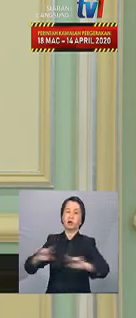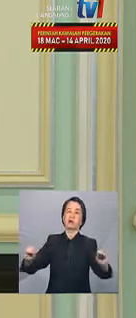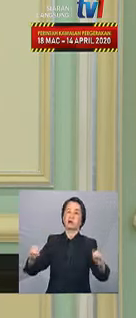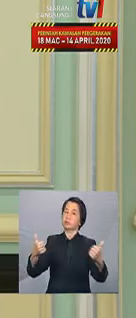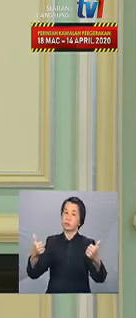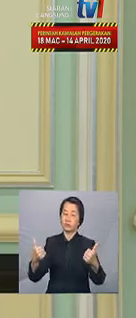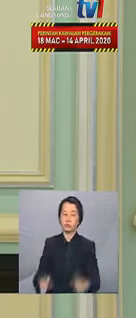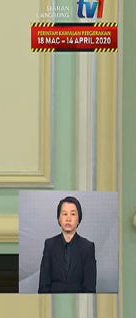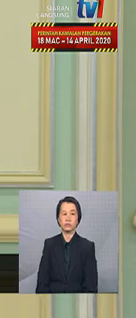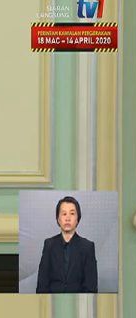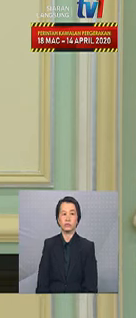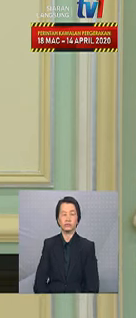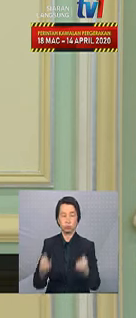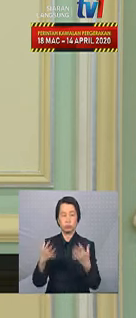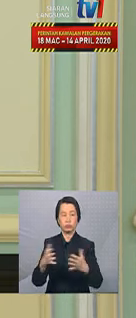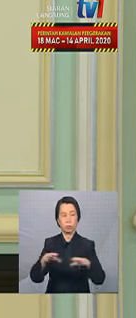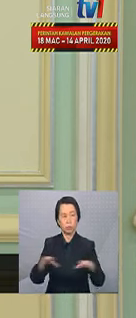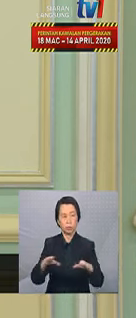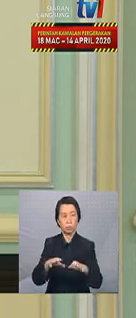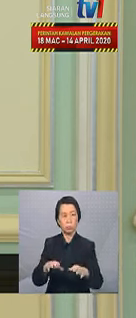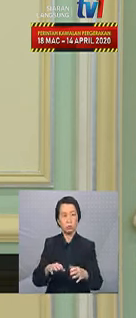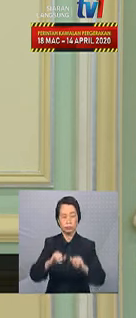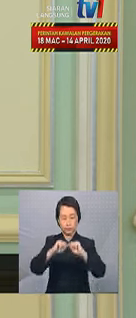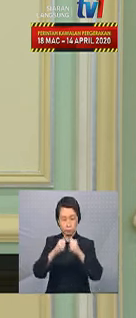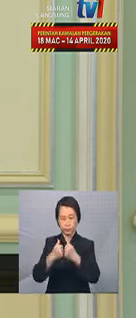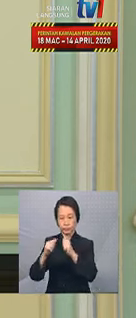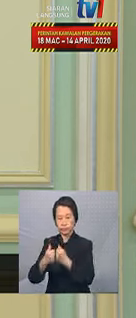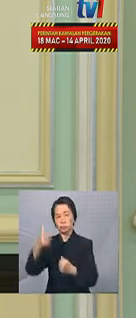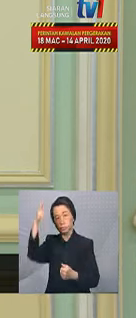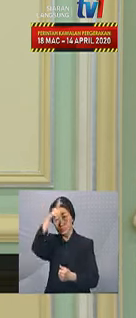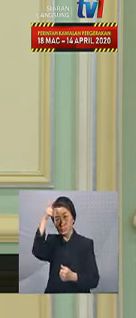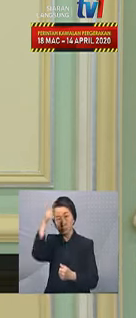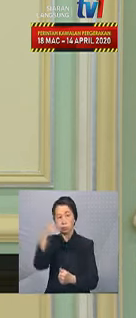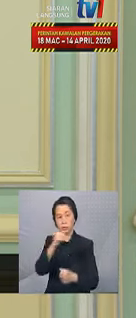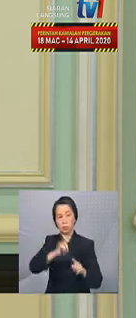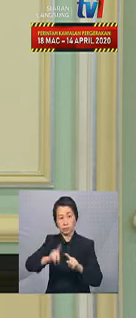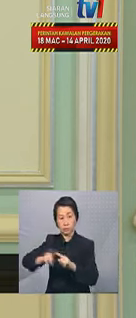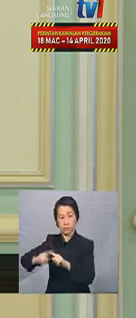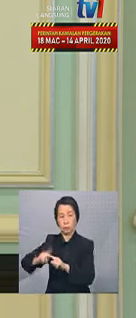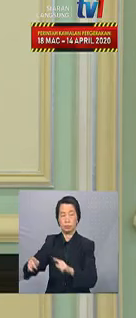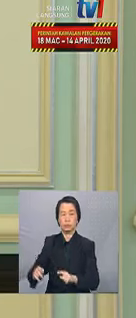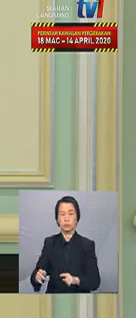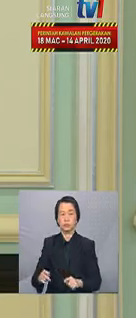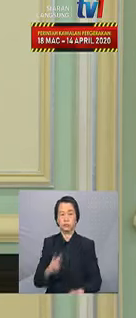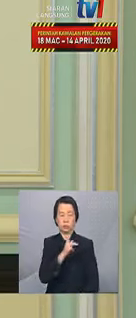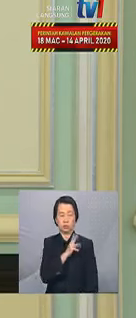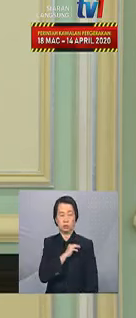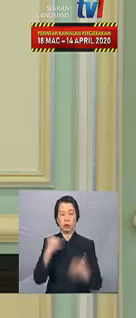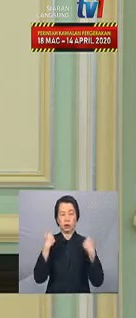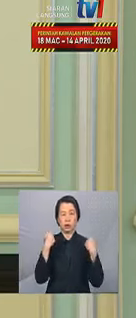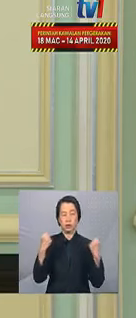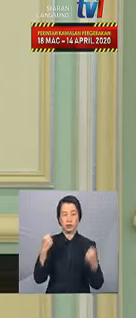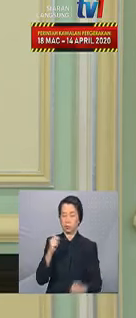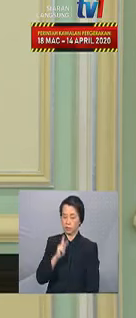Pengorbanan begitu banyak dilakukan oleh agensi-agensi kerajaan dan sebagainya. Kementerian Kesihatan